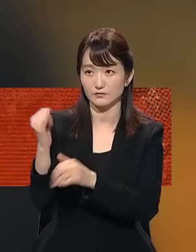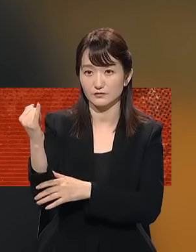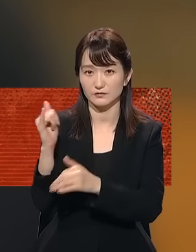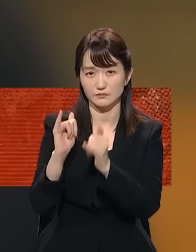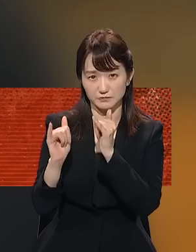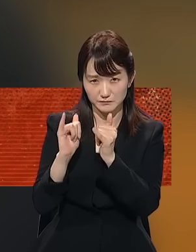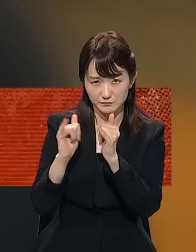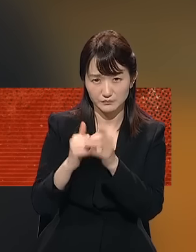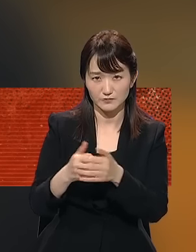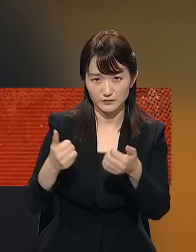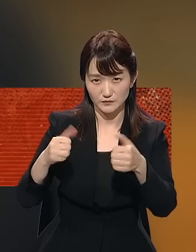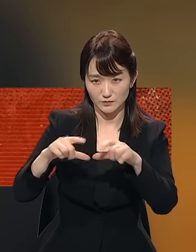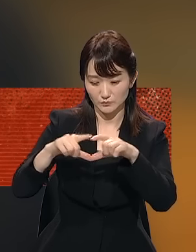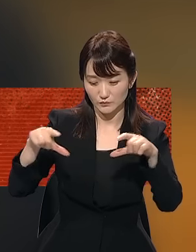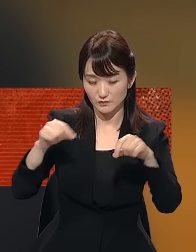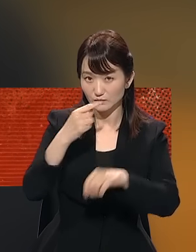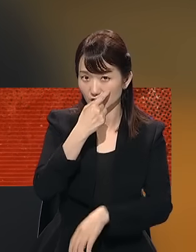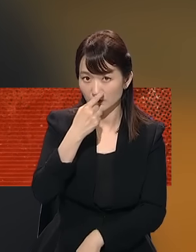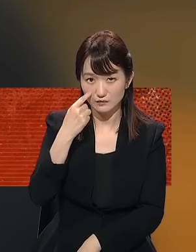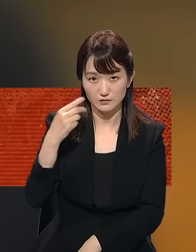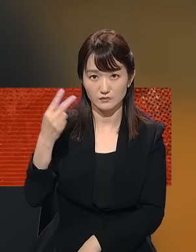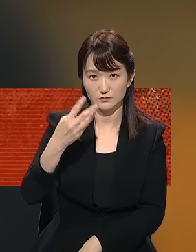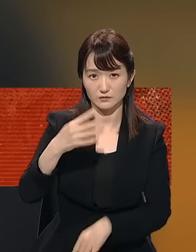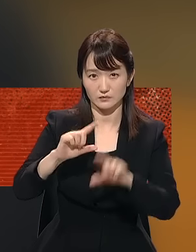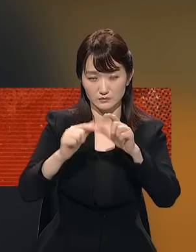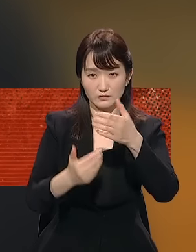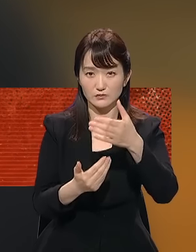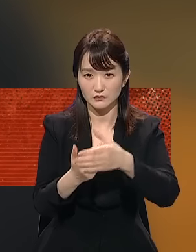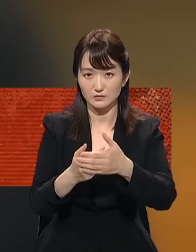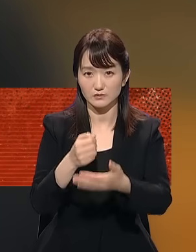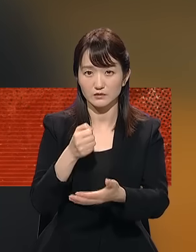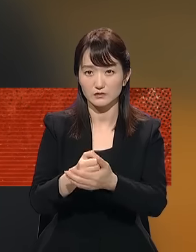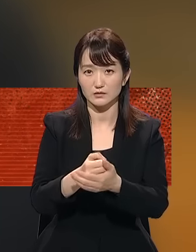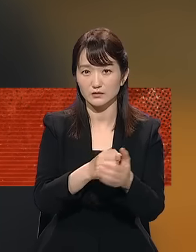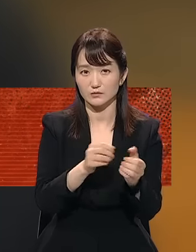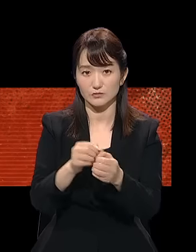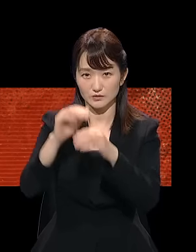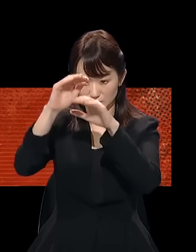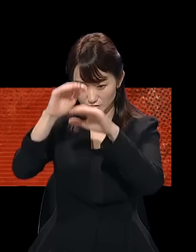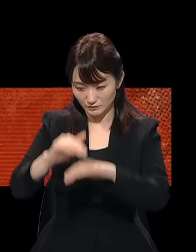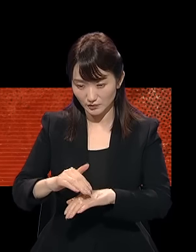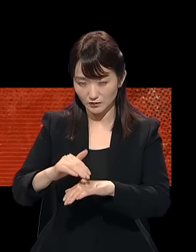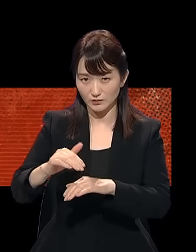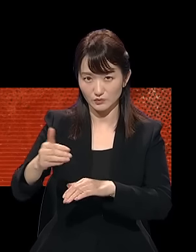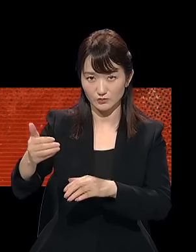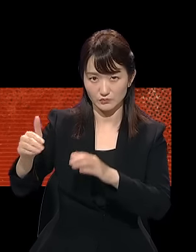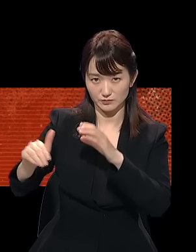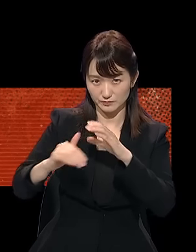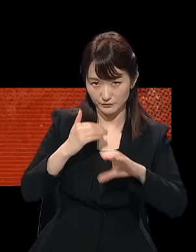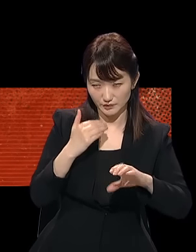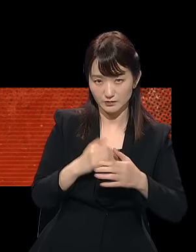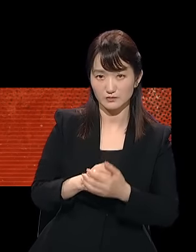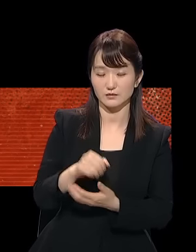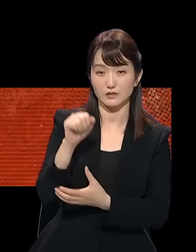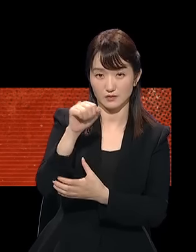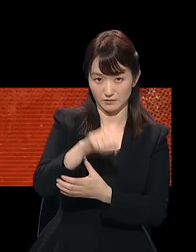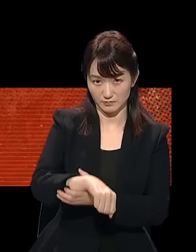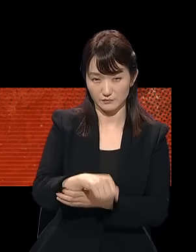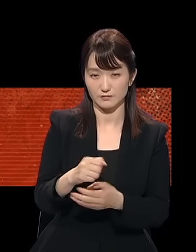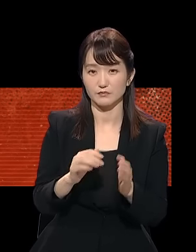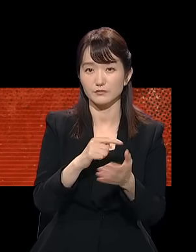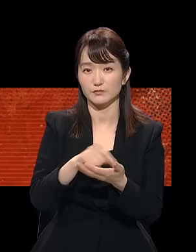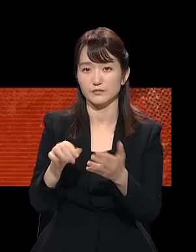주민 등록증도 확인하고 2004년 사건에 대한 판결문 전체를 전달받았다고 합니다 또 허락을 받았다면서